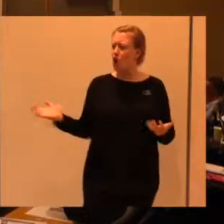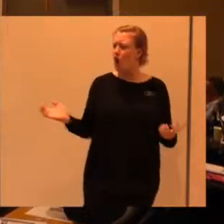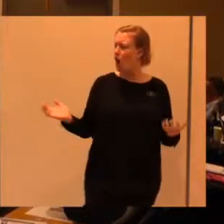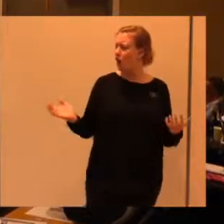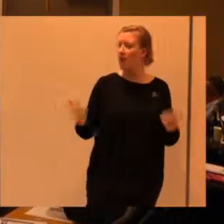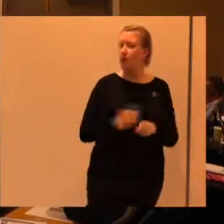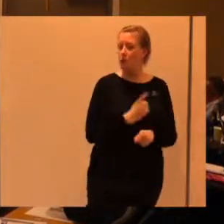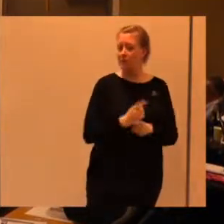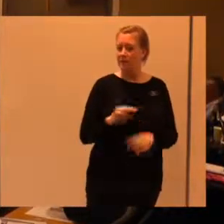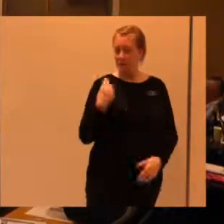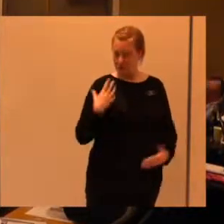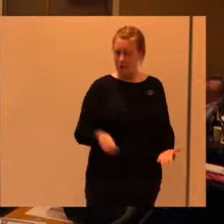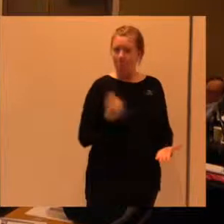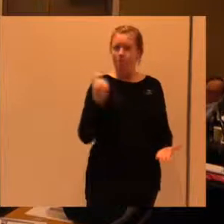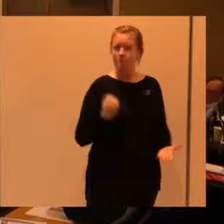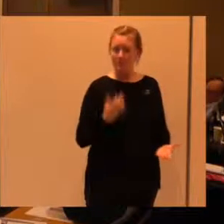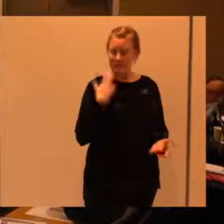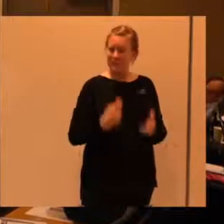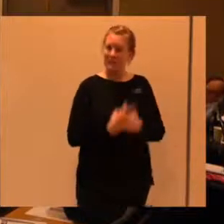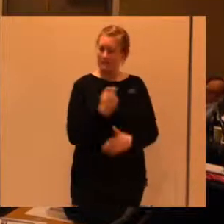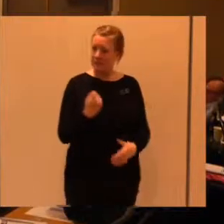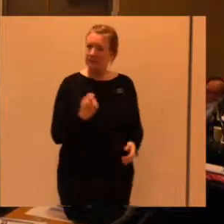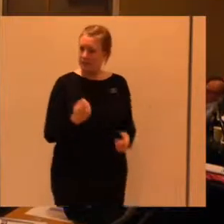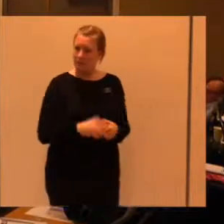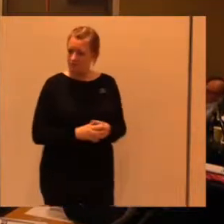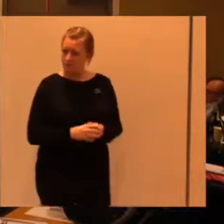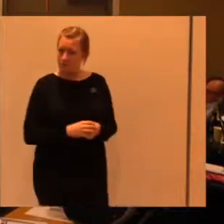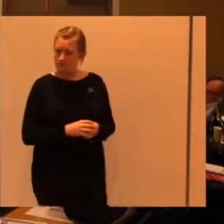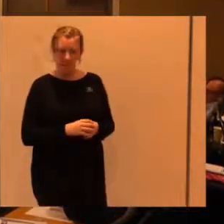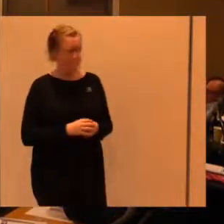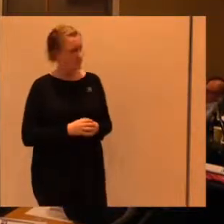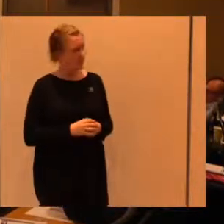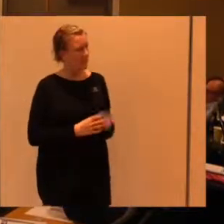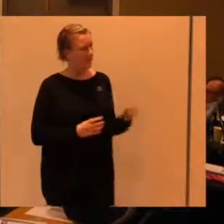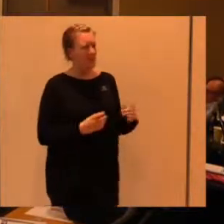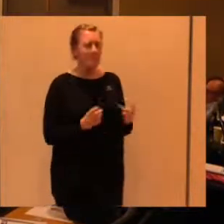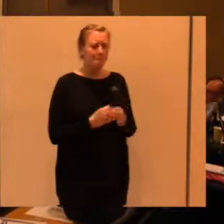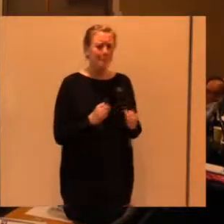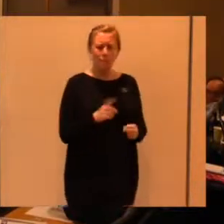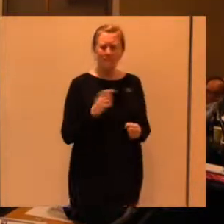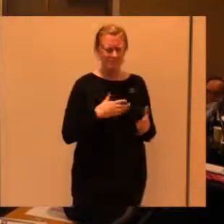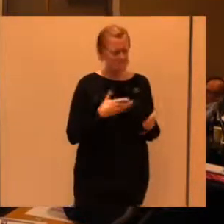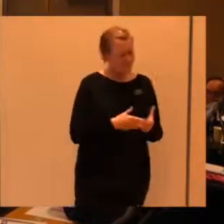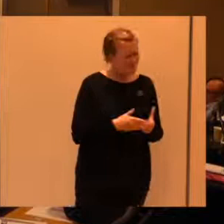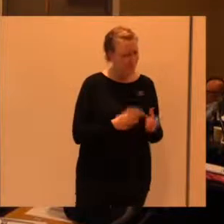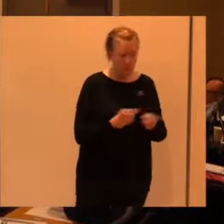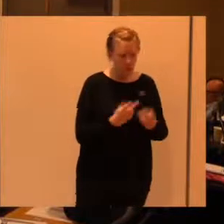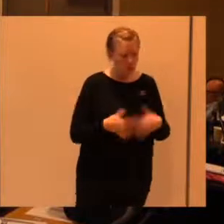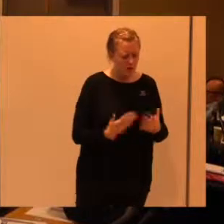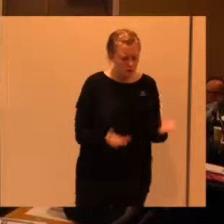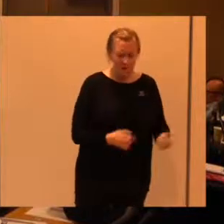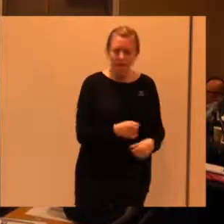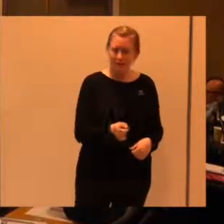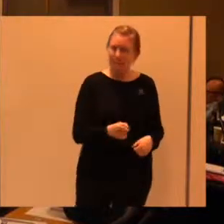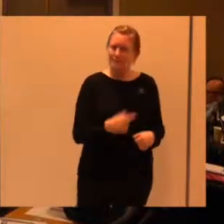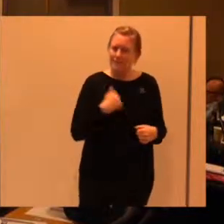faktiskt få saker att hända. Men det bygger också på att man då, om man tycker att det ändå inte fungerar, så måste man in i de här systemen. Man